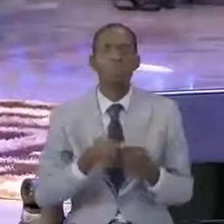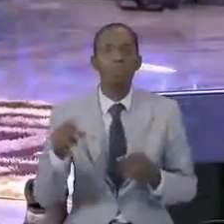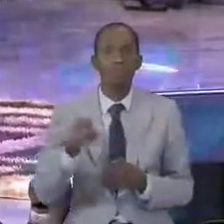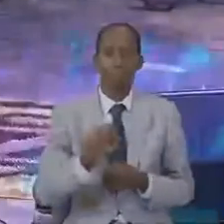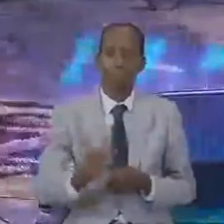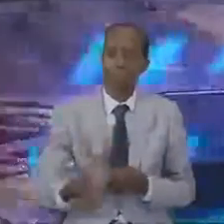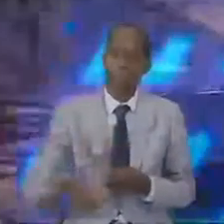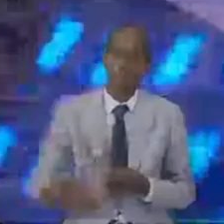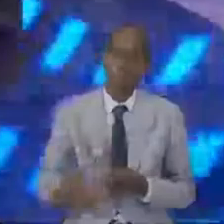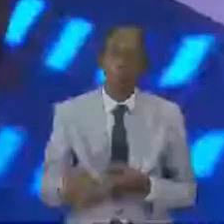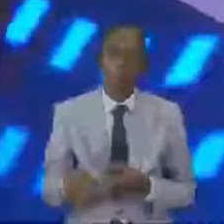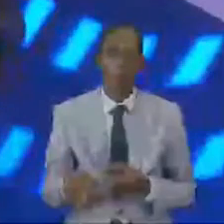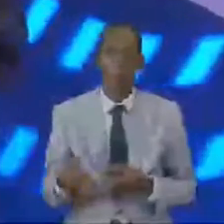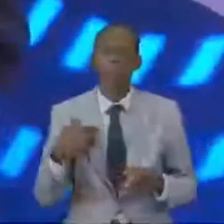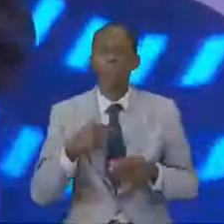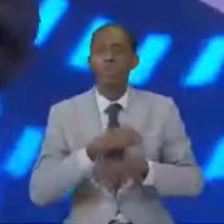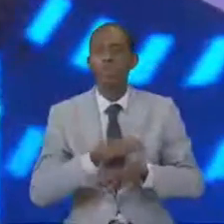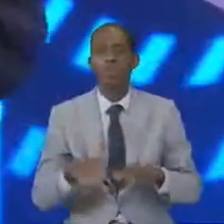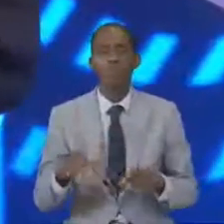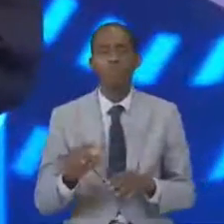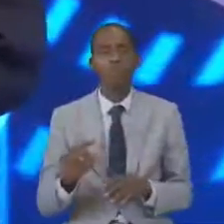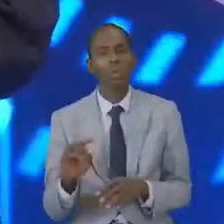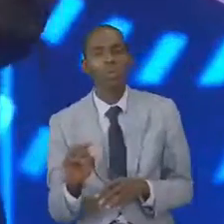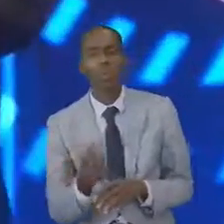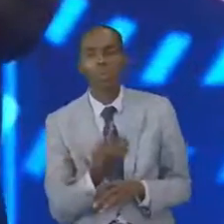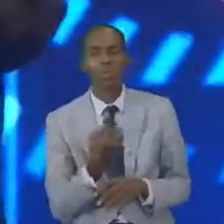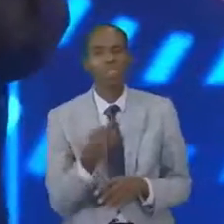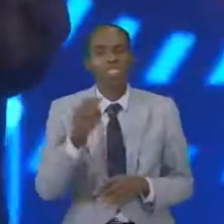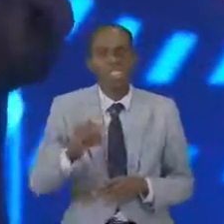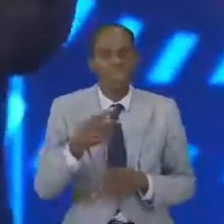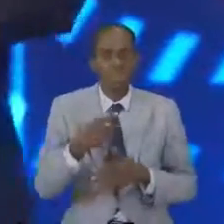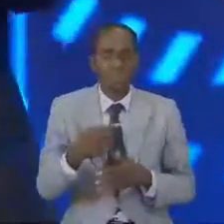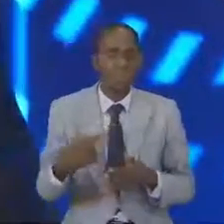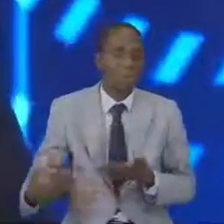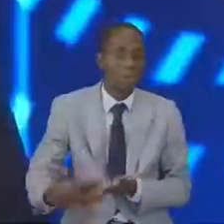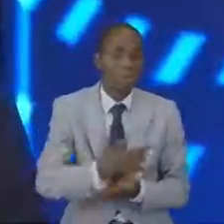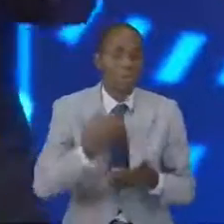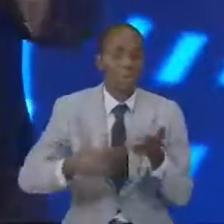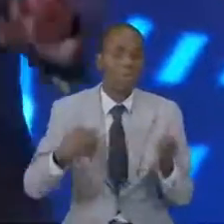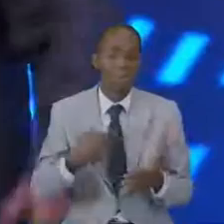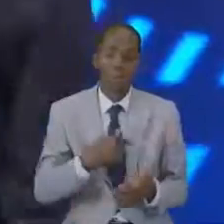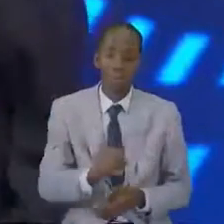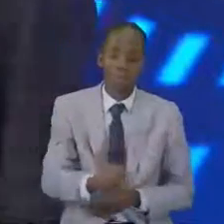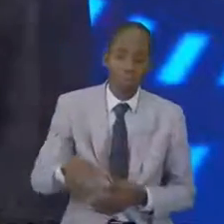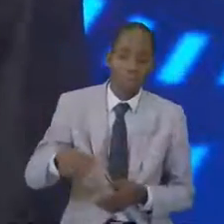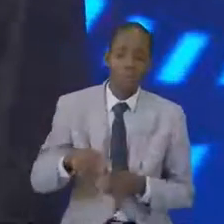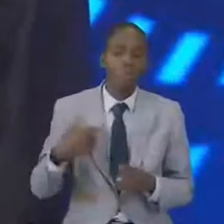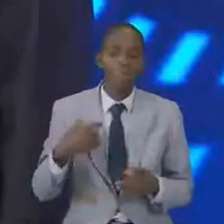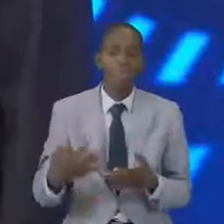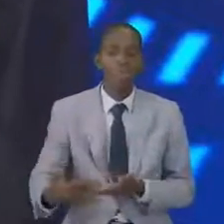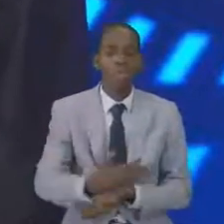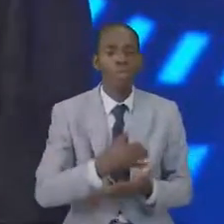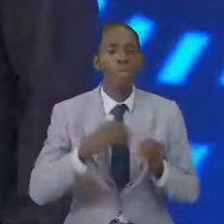les friv vous voyez ce que nous semons nous ne maçonnons pas ce que nous semons nous moissonnons